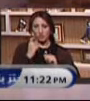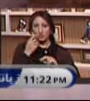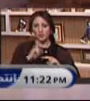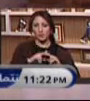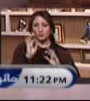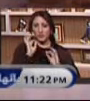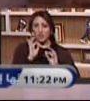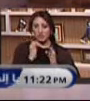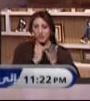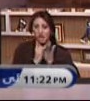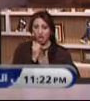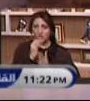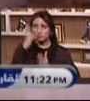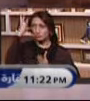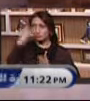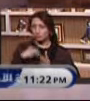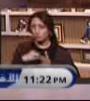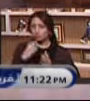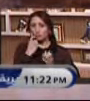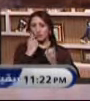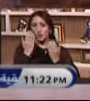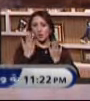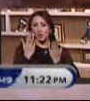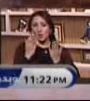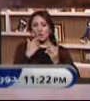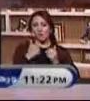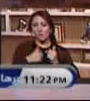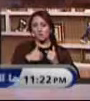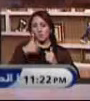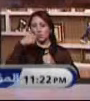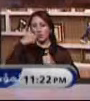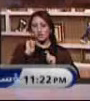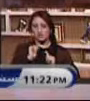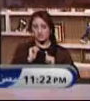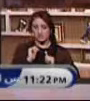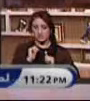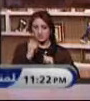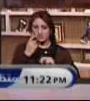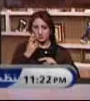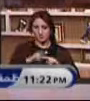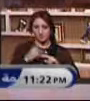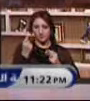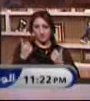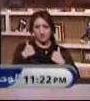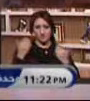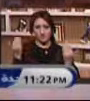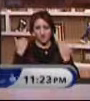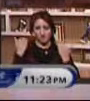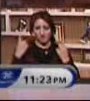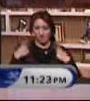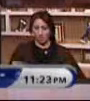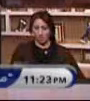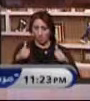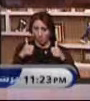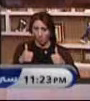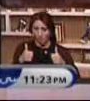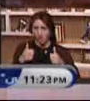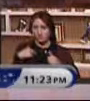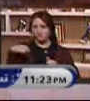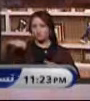أذكر دائما النعمة وأنسى المنعم. يعني دائما شايف عندي مال، شايف عندي صحة، شايف عندي